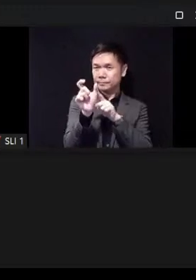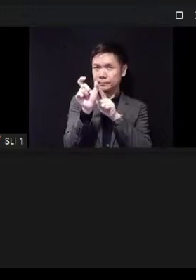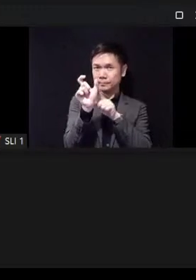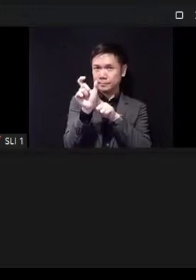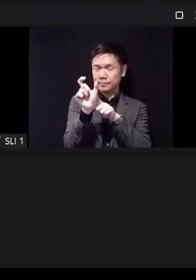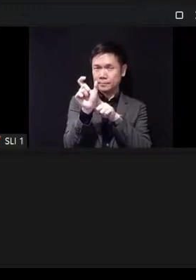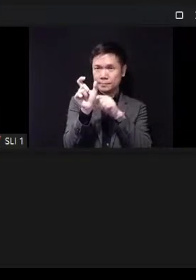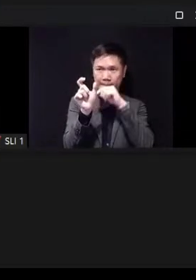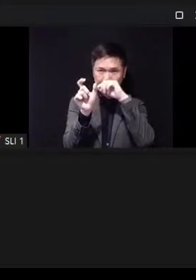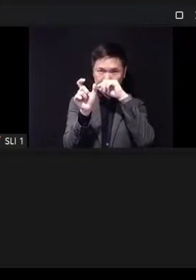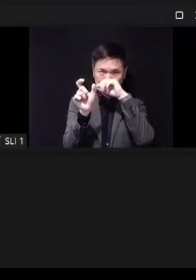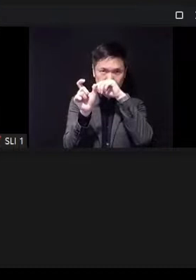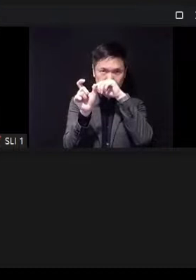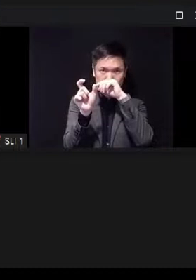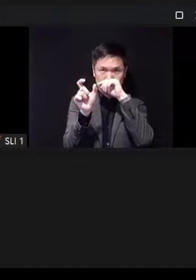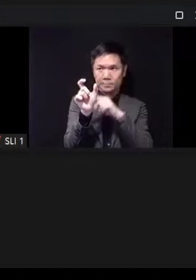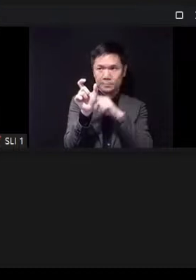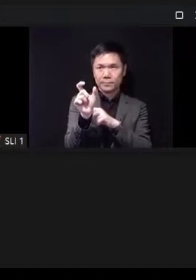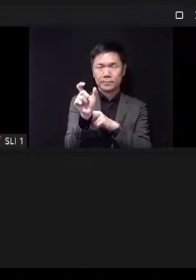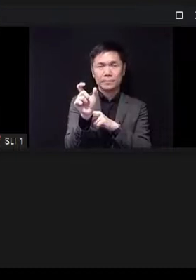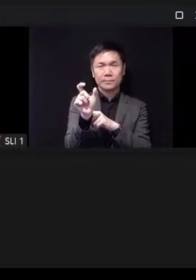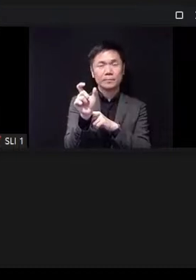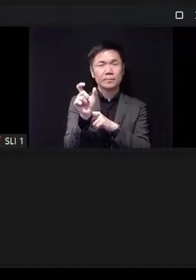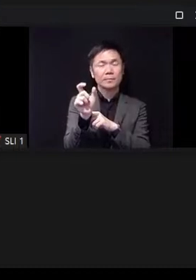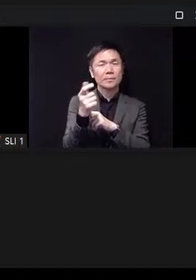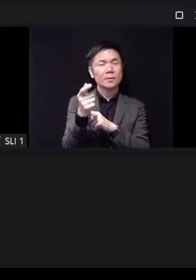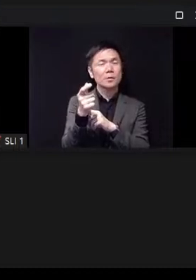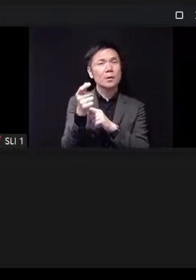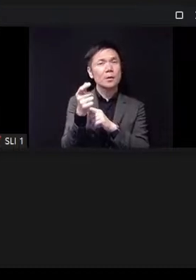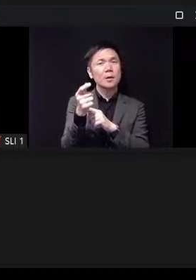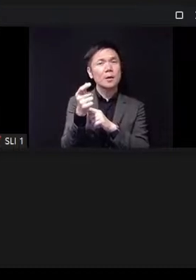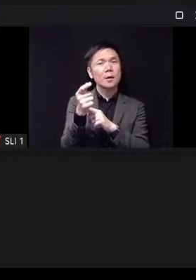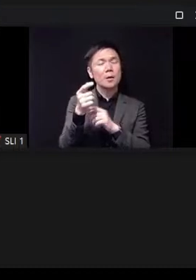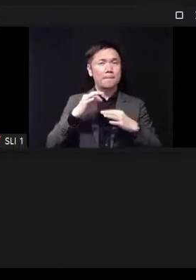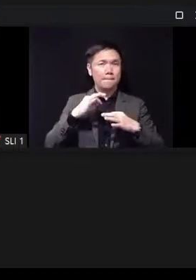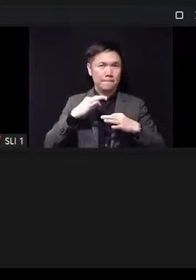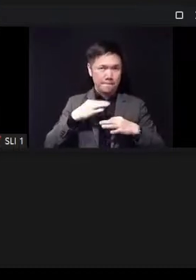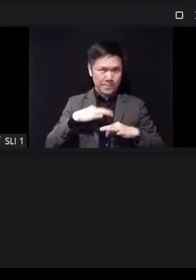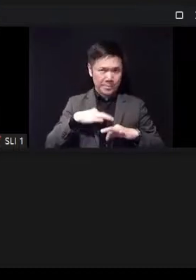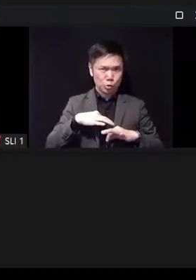Pacific Ministerial Declaration on Population and Development